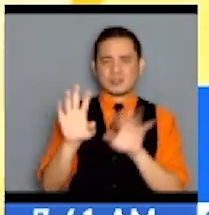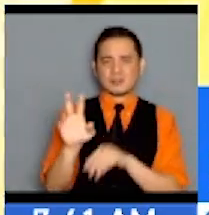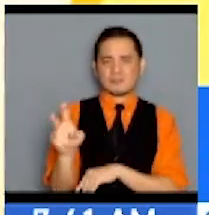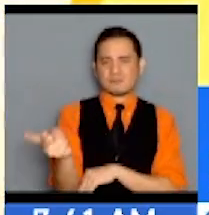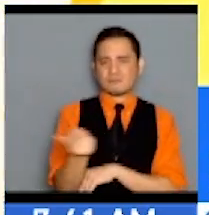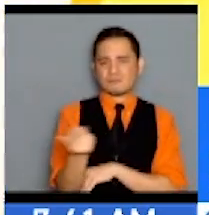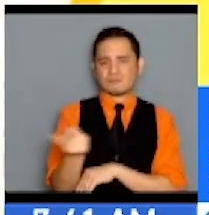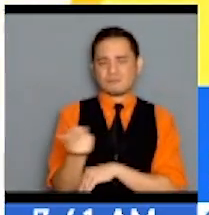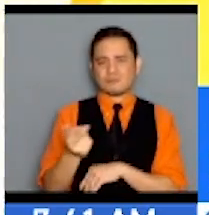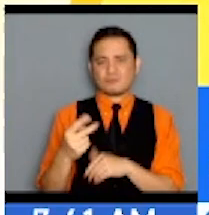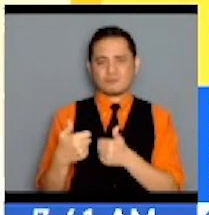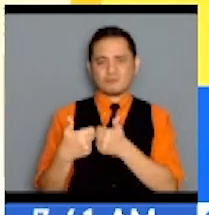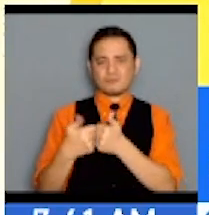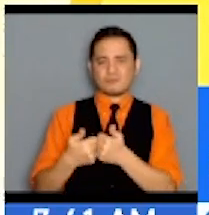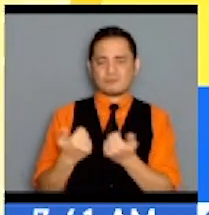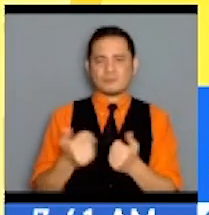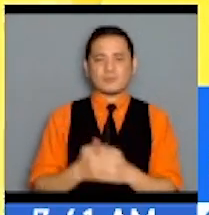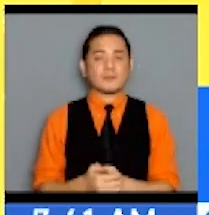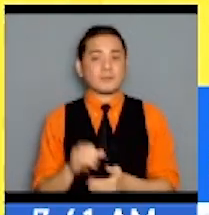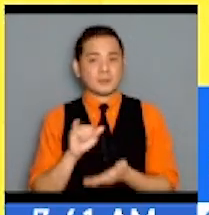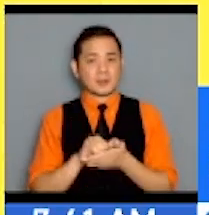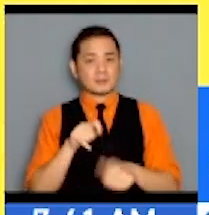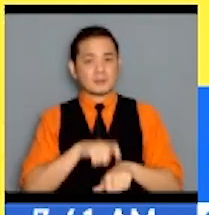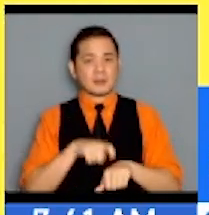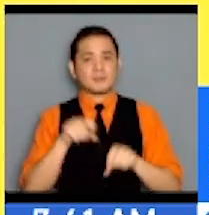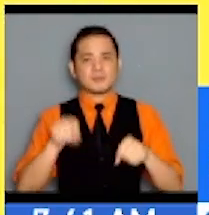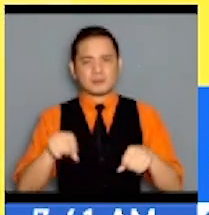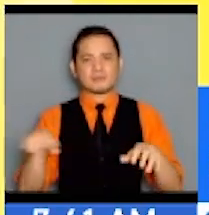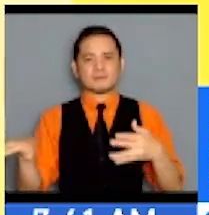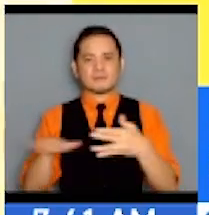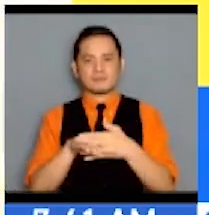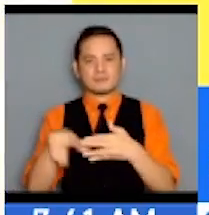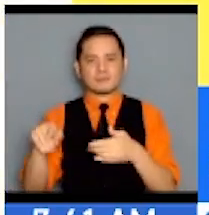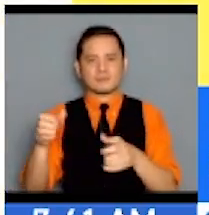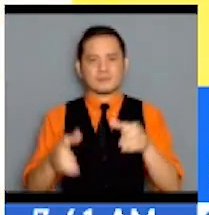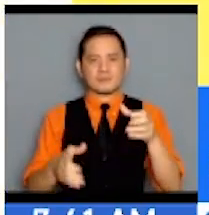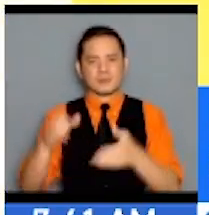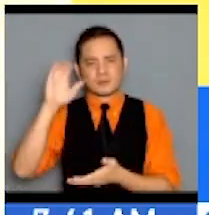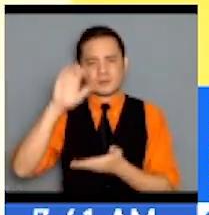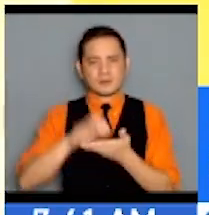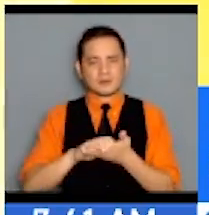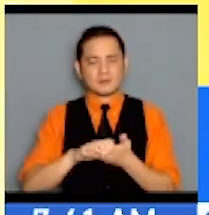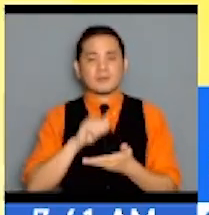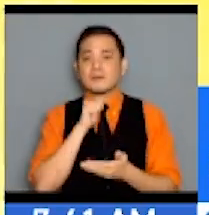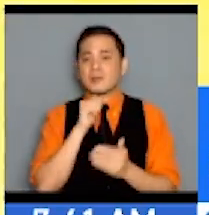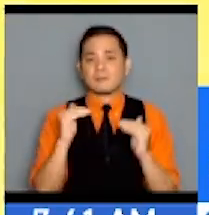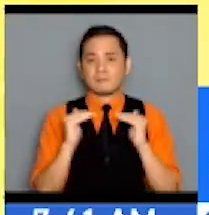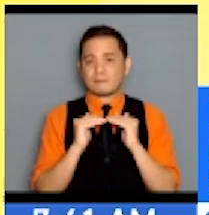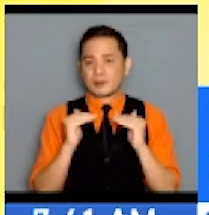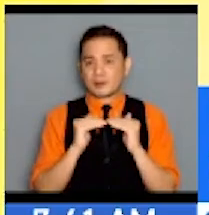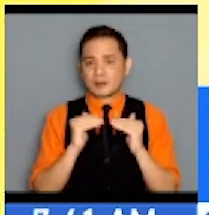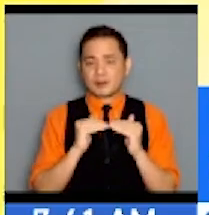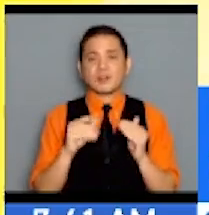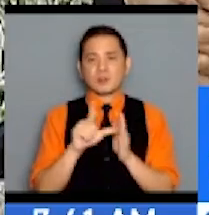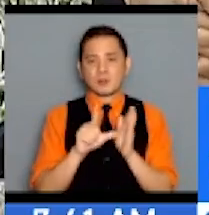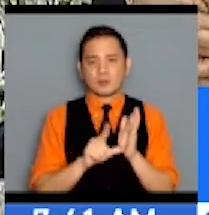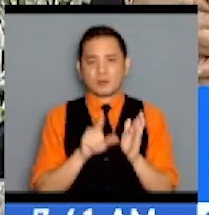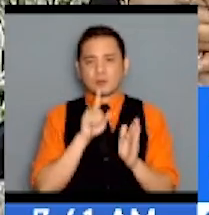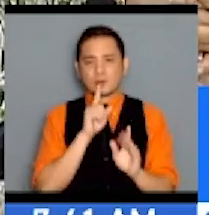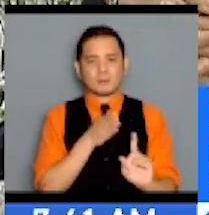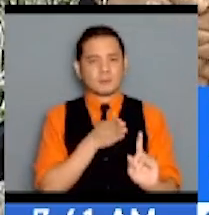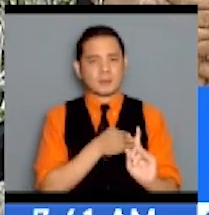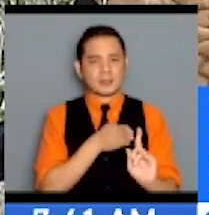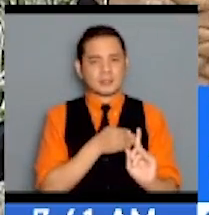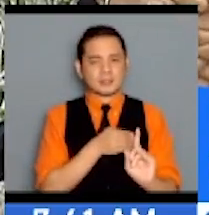lang na pwedeng makasuhan si Mister. So very unfair at biased nga ang mga batas natin, di ba? Kaya ang mga